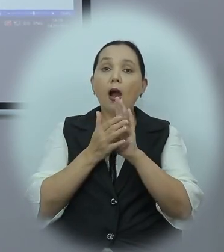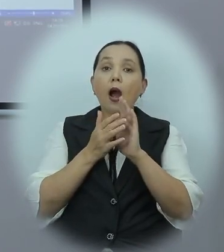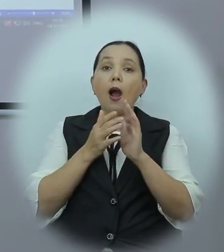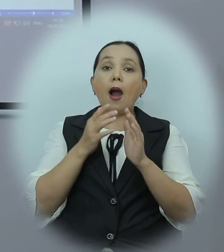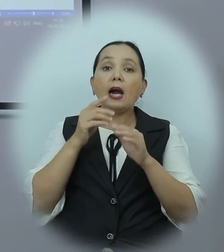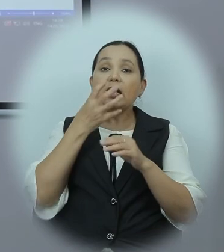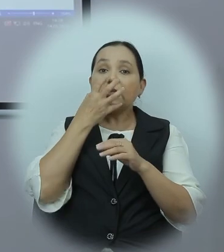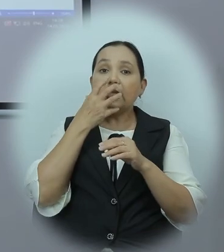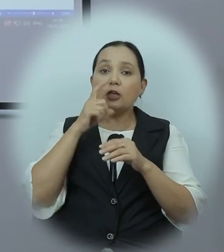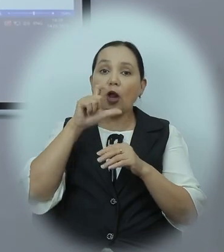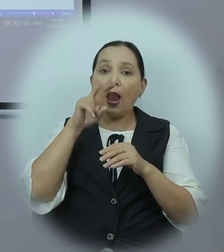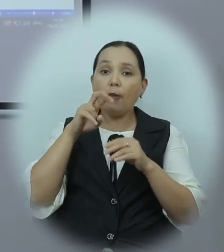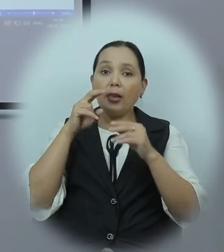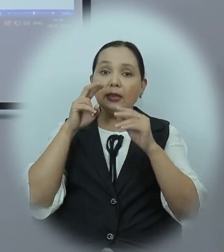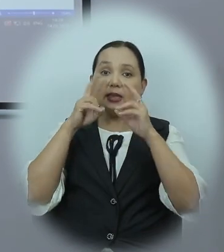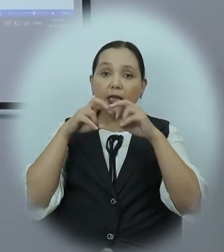elementi qarshiligi tekshiriladi.